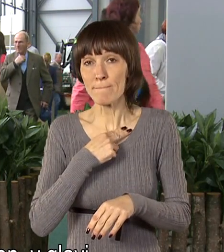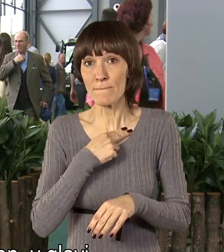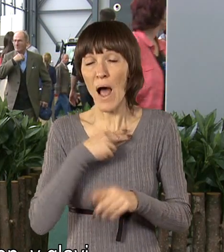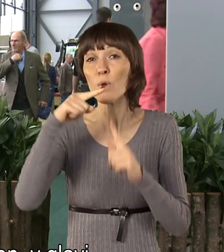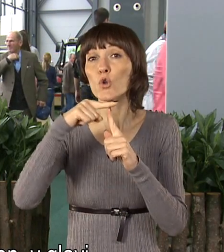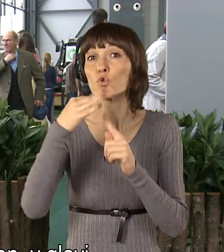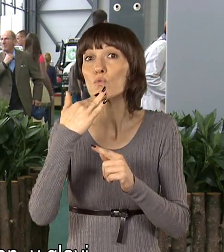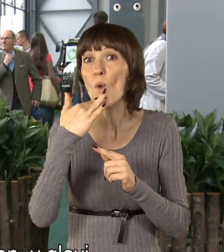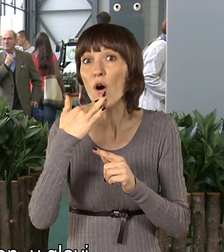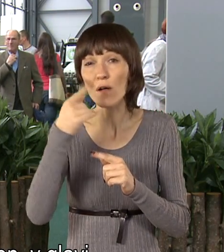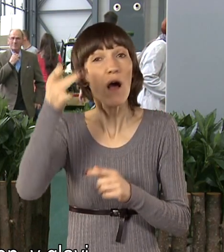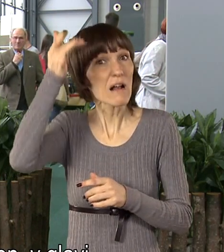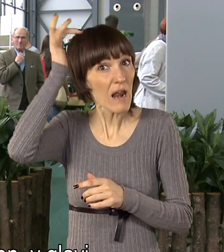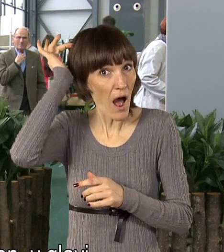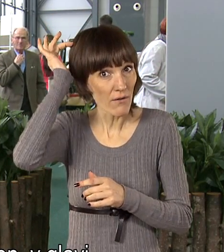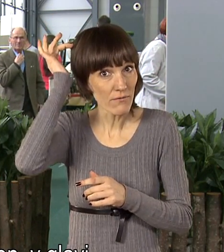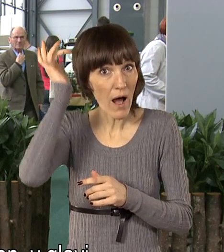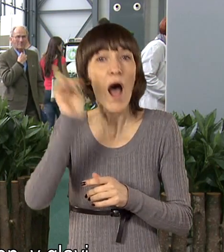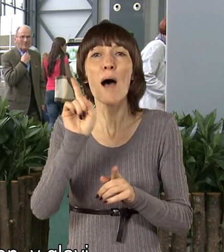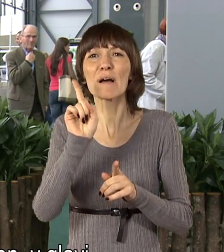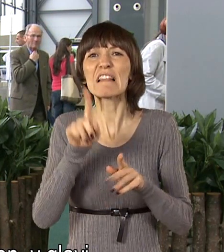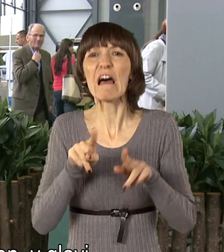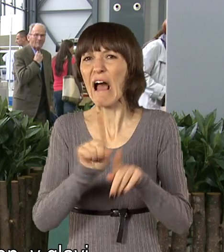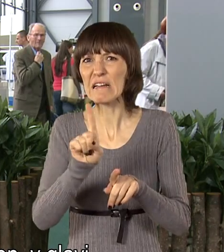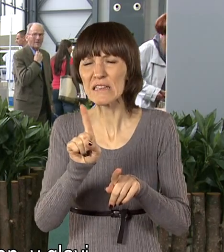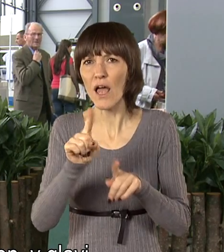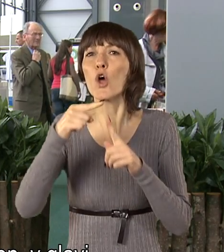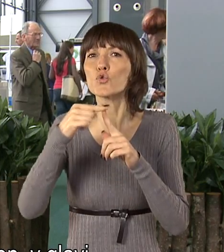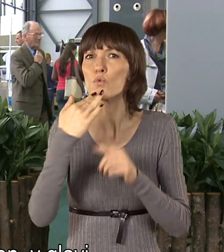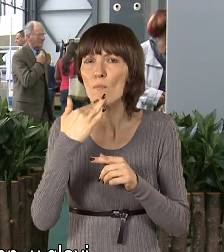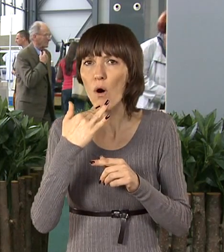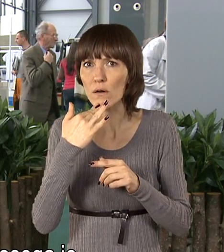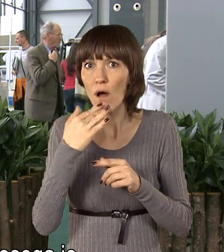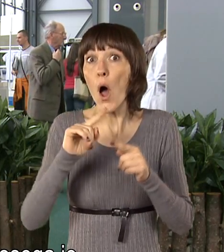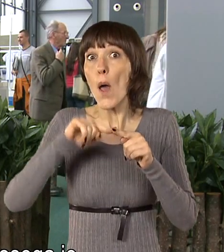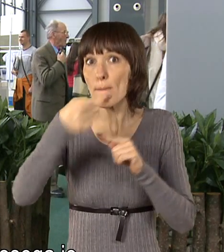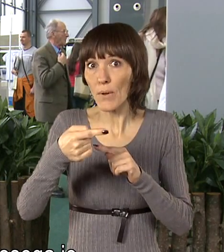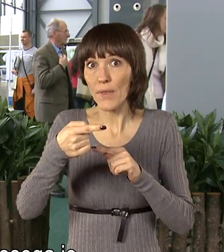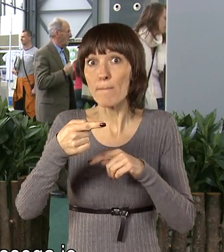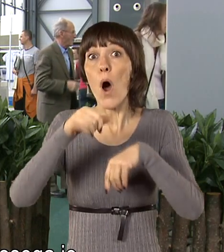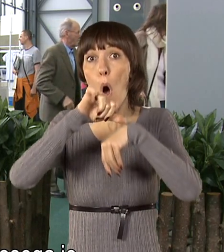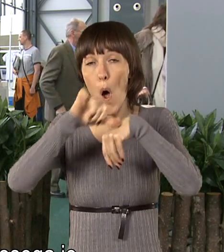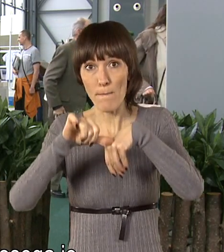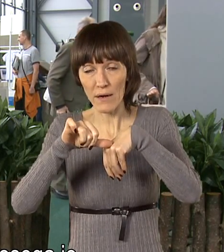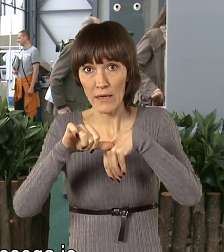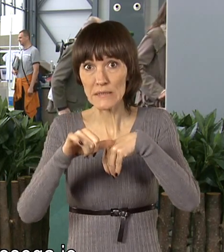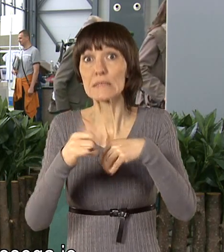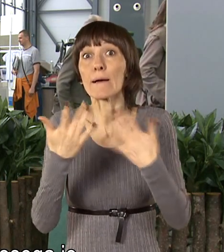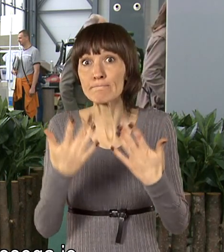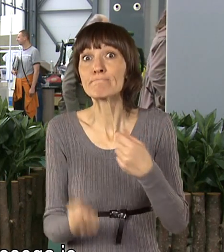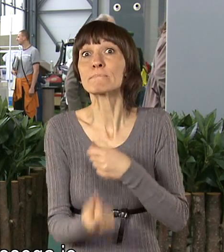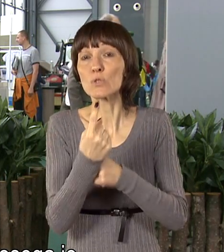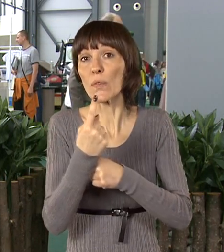na srečo, ne, v glavi, imel sem en poseg in kot nekako posledica posega je to, da danes ne